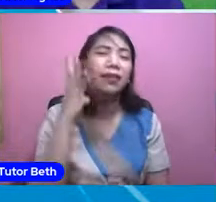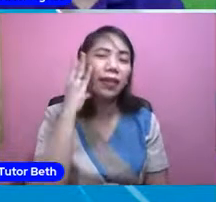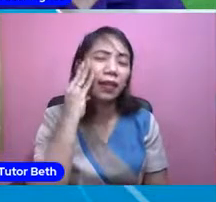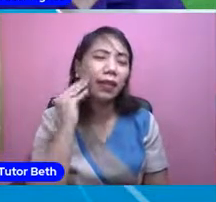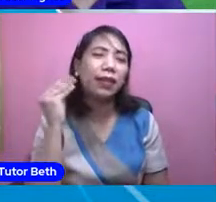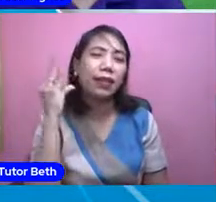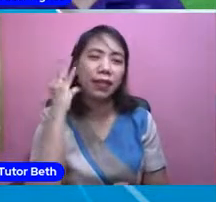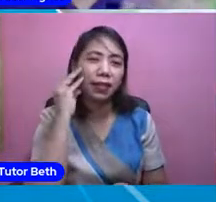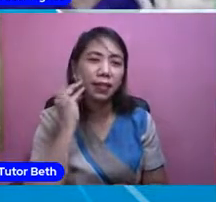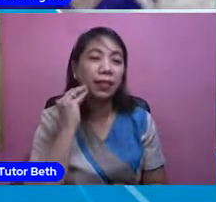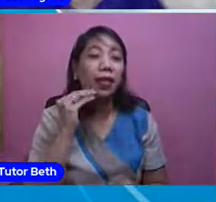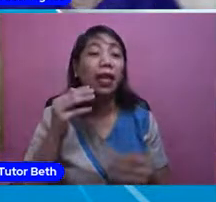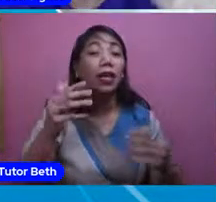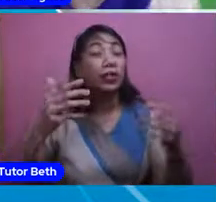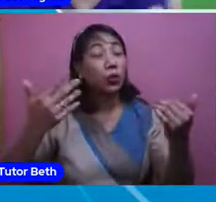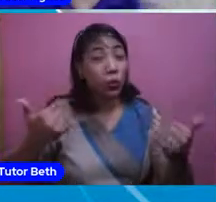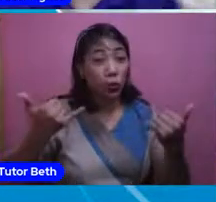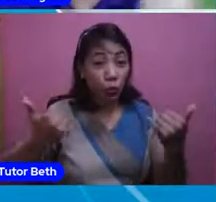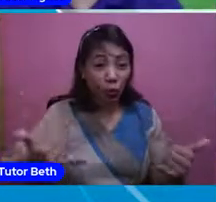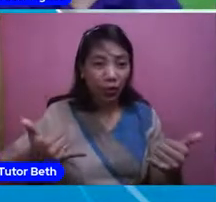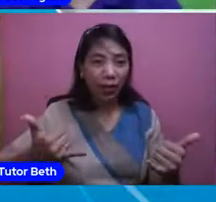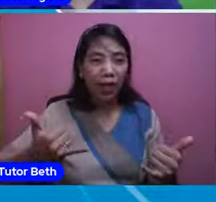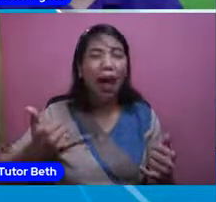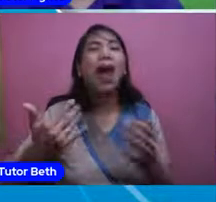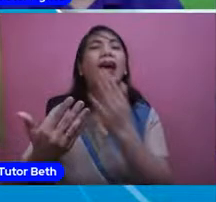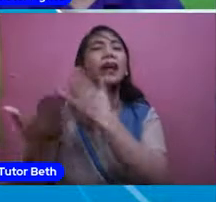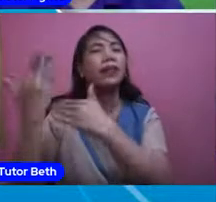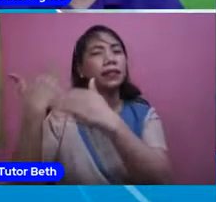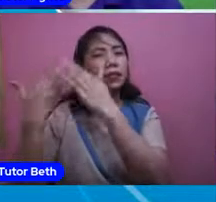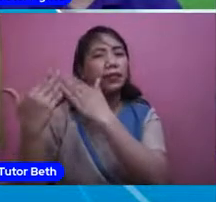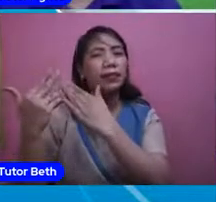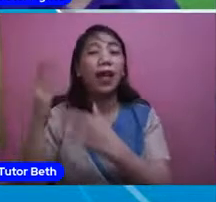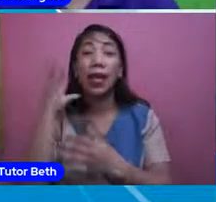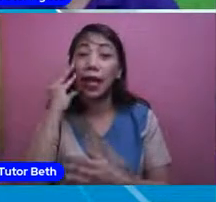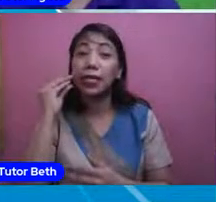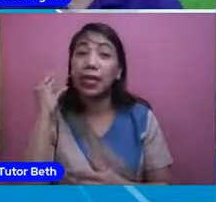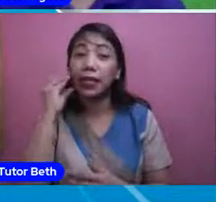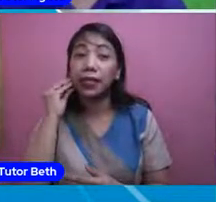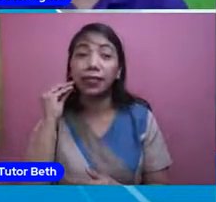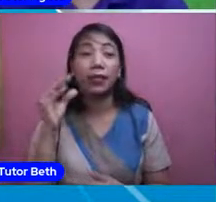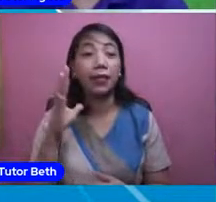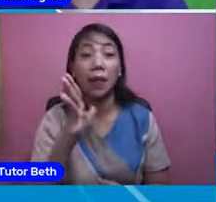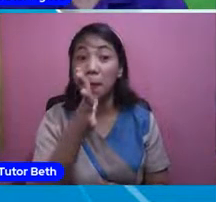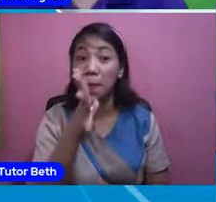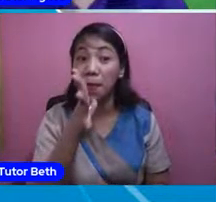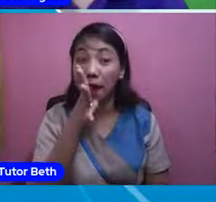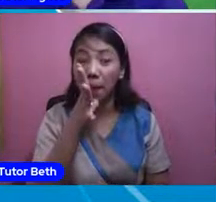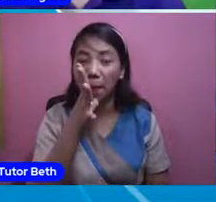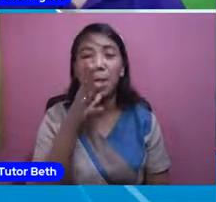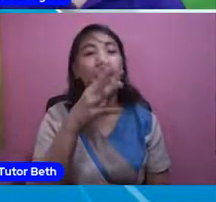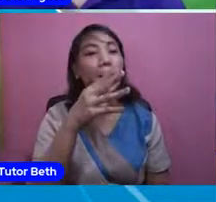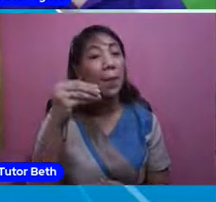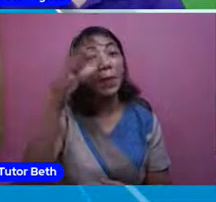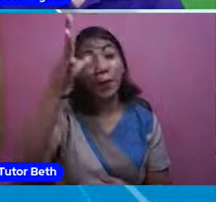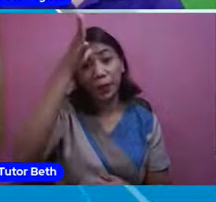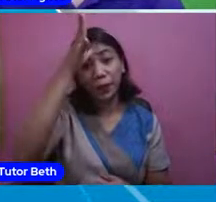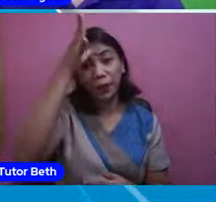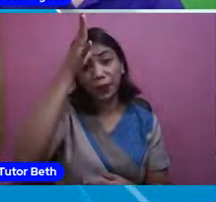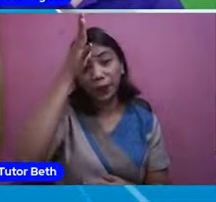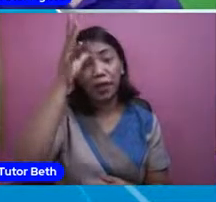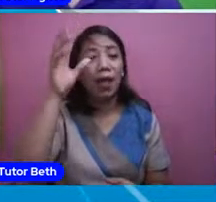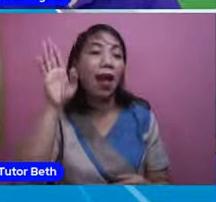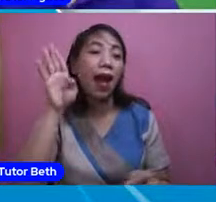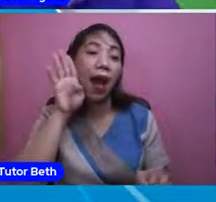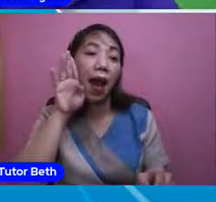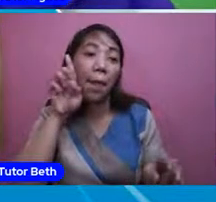nararanasan din noon, noong panahon na maliit pa si nanay, si tatay, si kuya, si ate, o pati yung mga